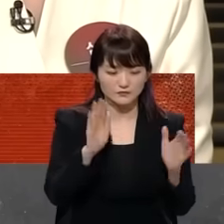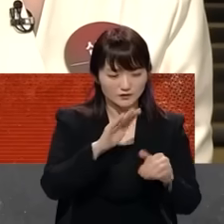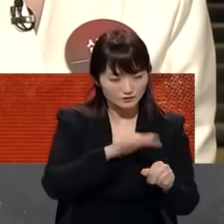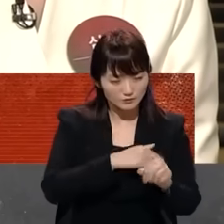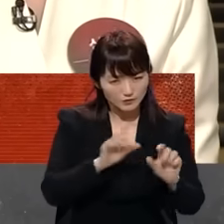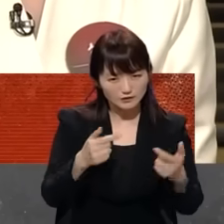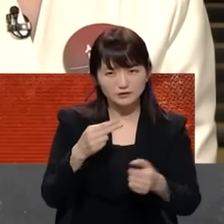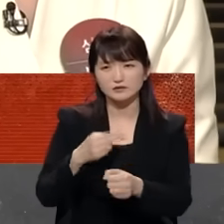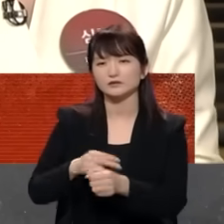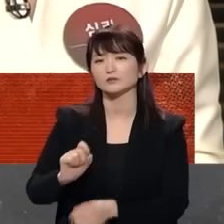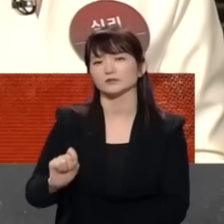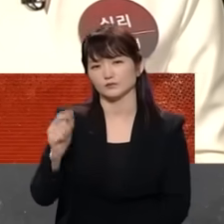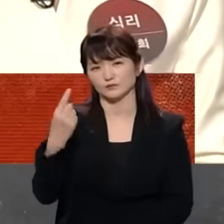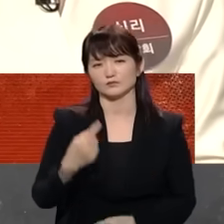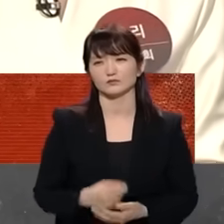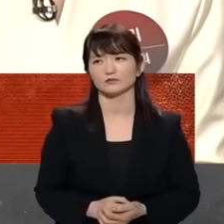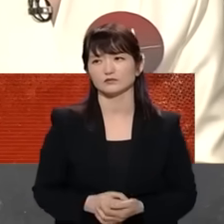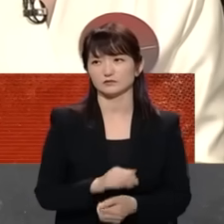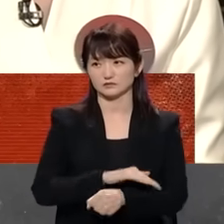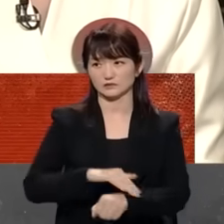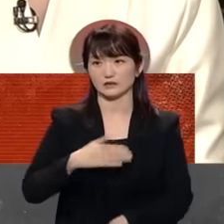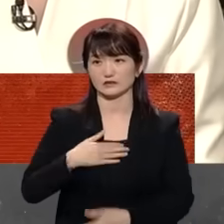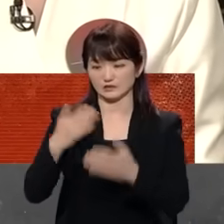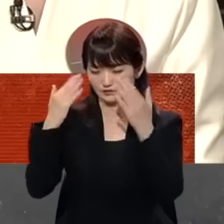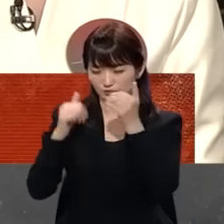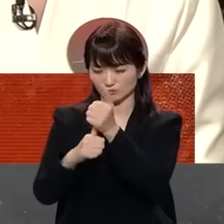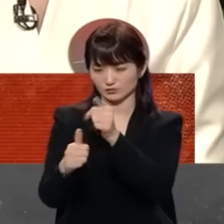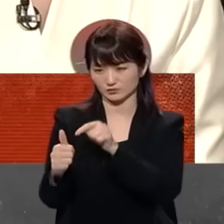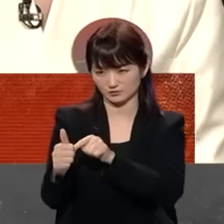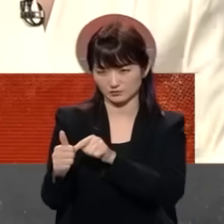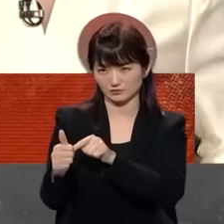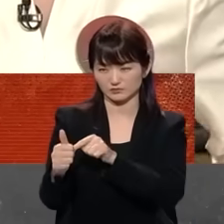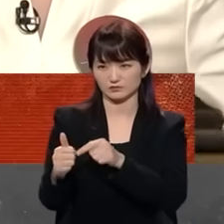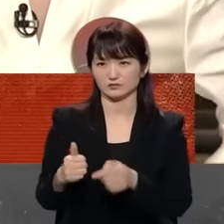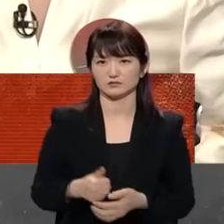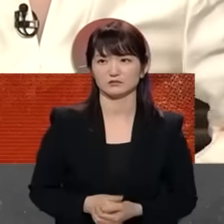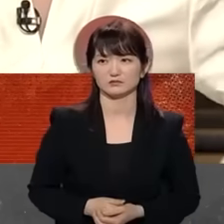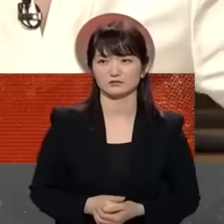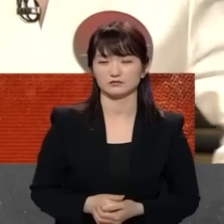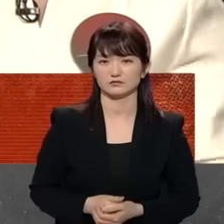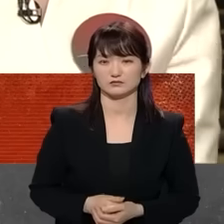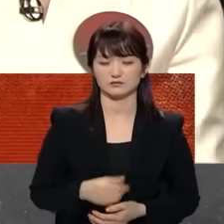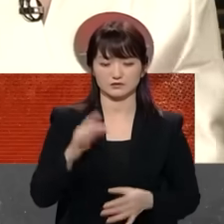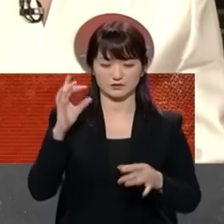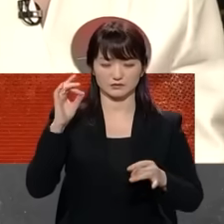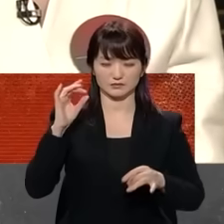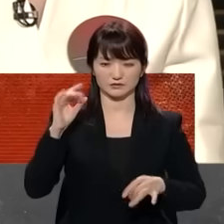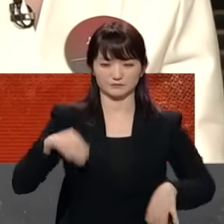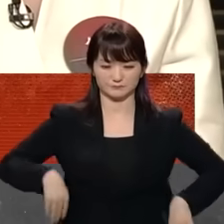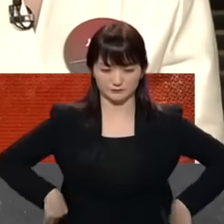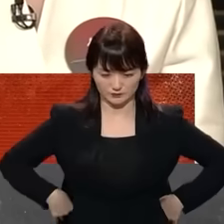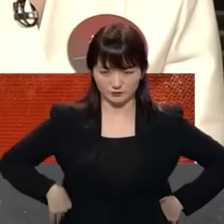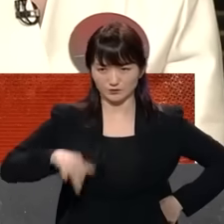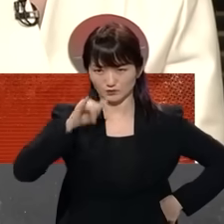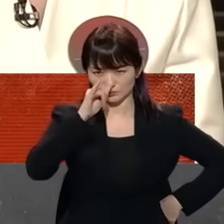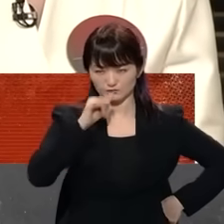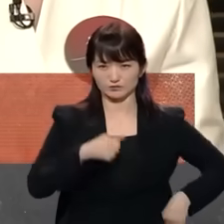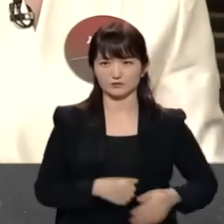있기 때문에 누구보다도 잘하시는 게 교감 선생님이시겠죠. 그래서 그냥 뒷짐을 지고 계시거나 아니면 손을 아래로